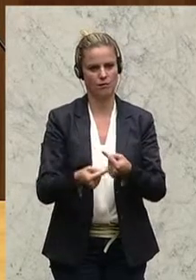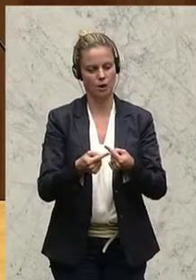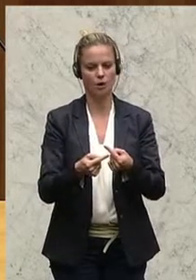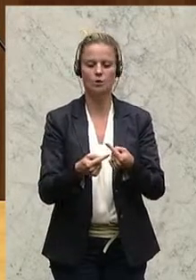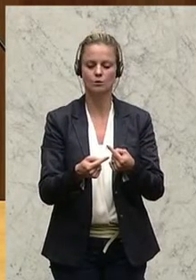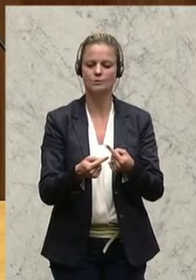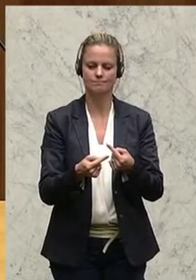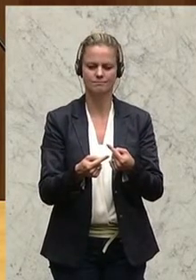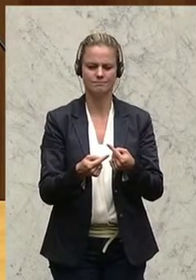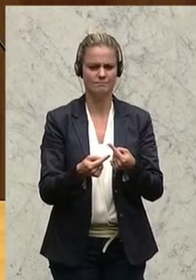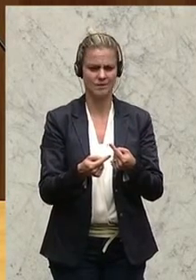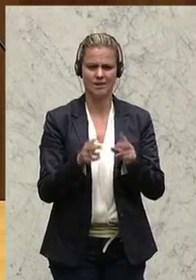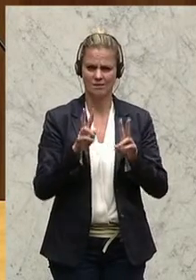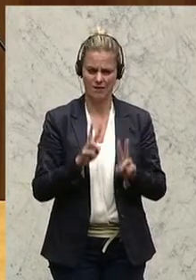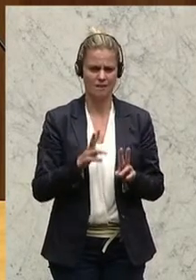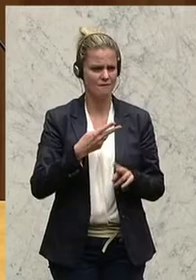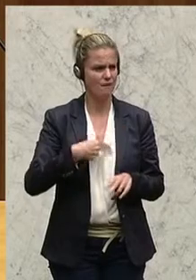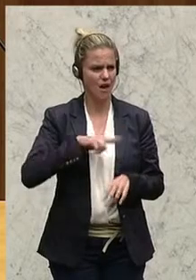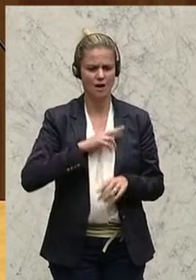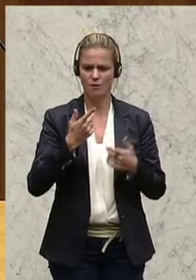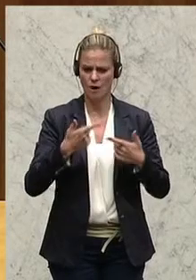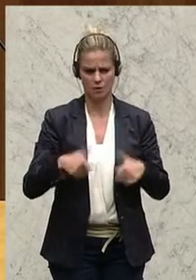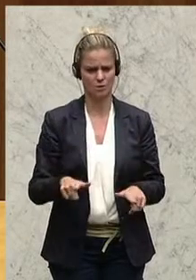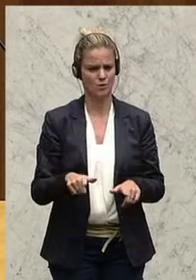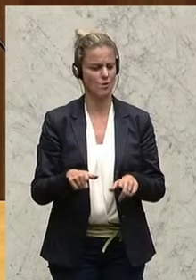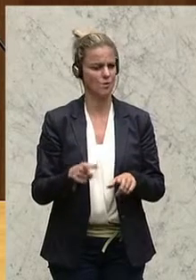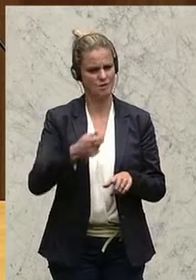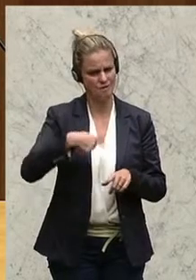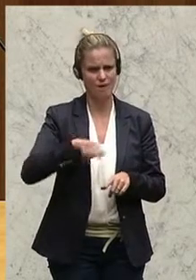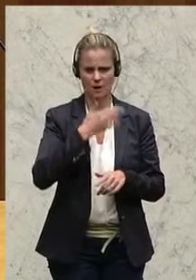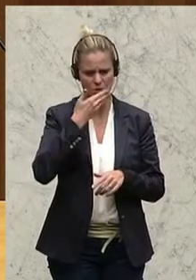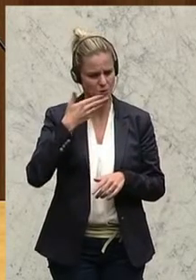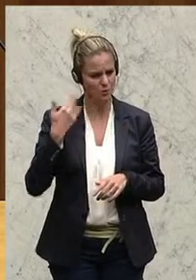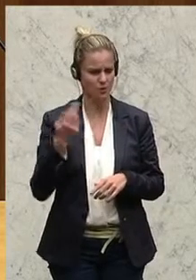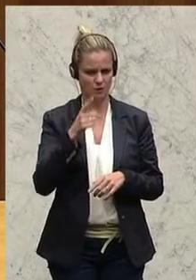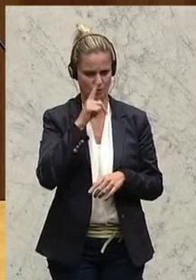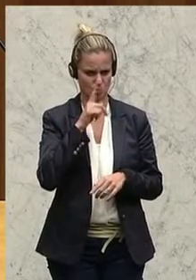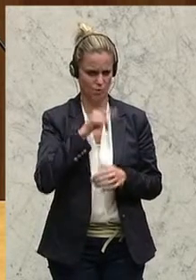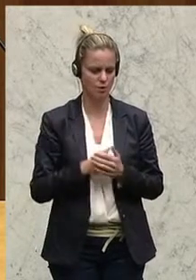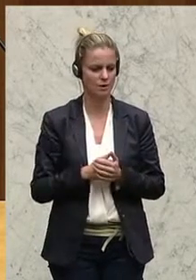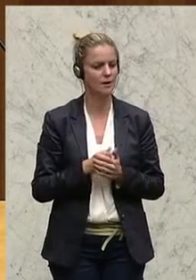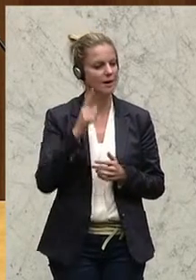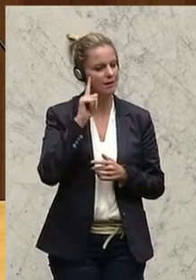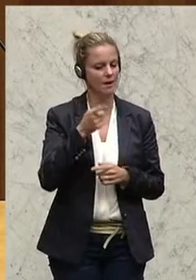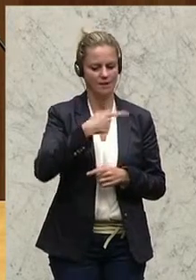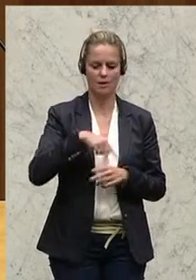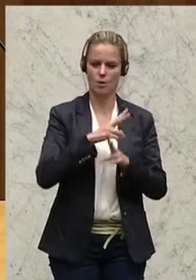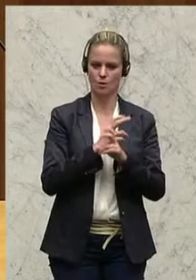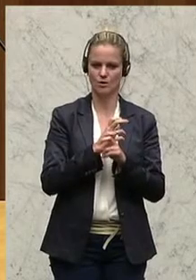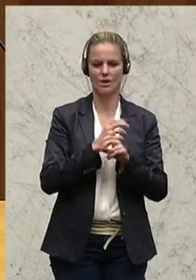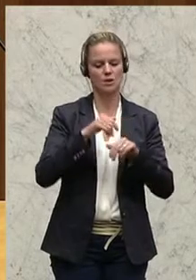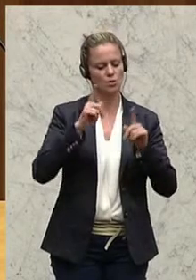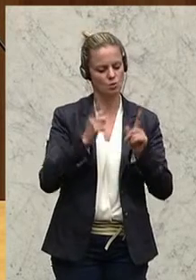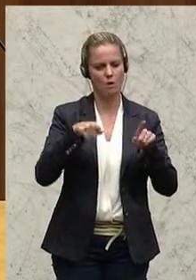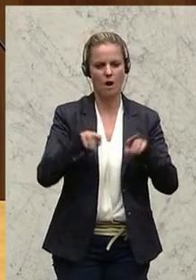es verantwortungslos, das nicht wenigstens zu versuchen. Und ich denke, Österreich sollte diese Initiative